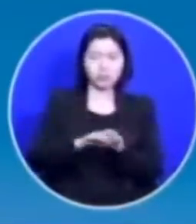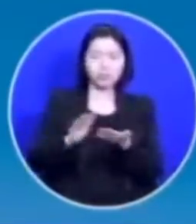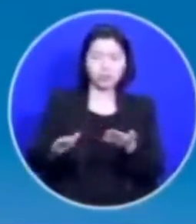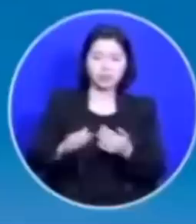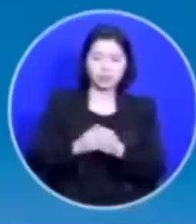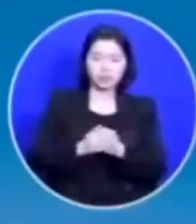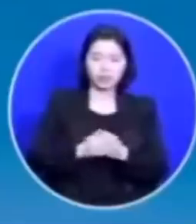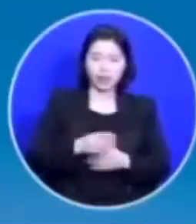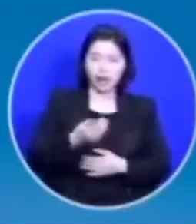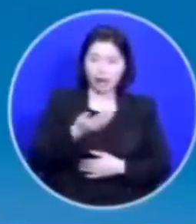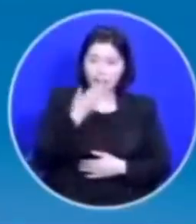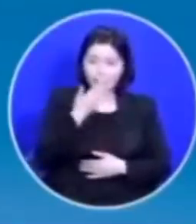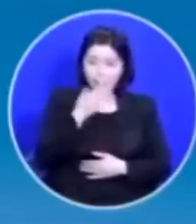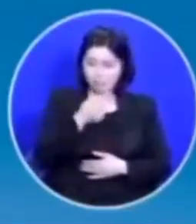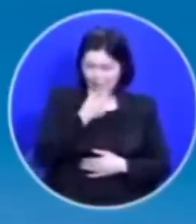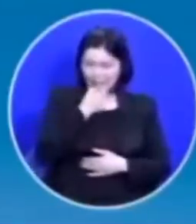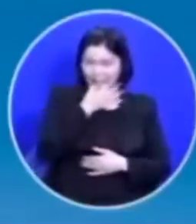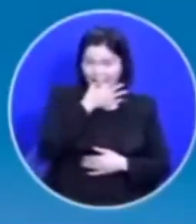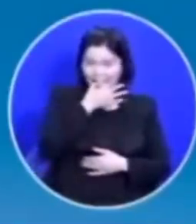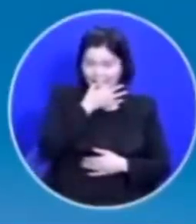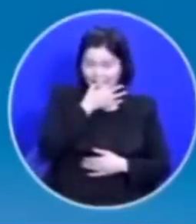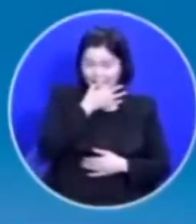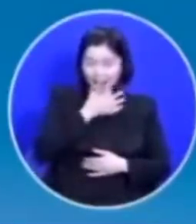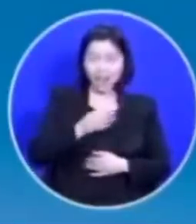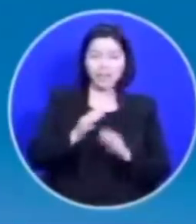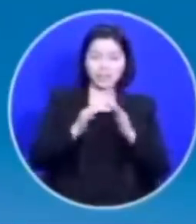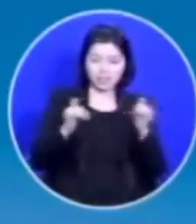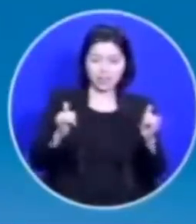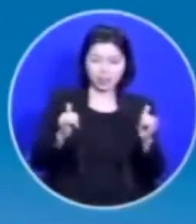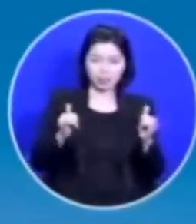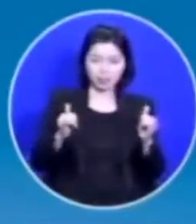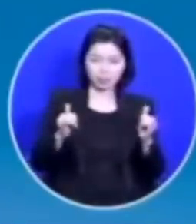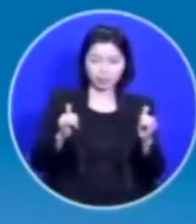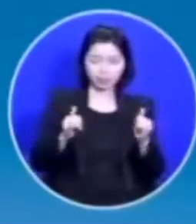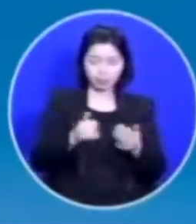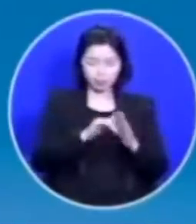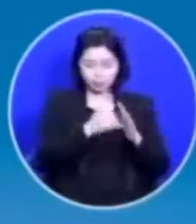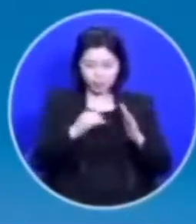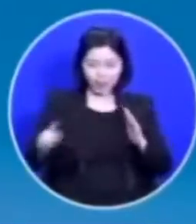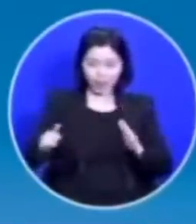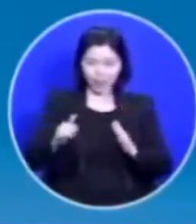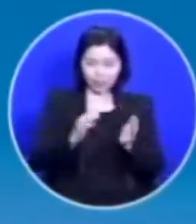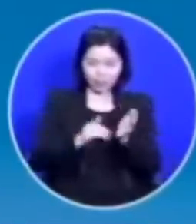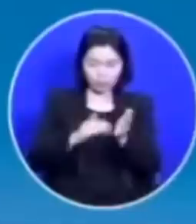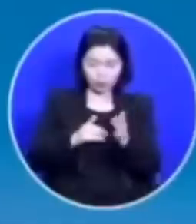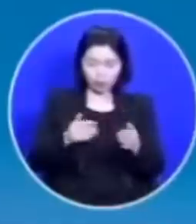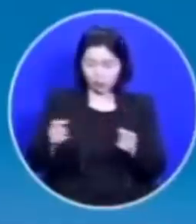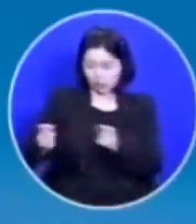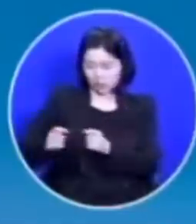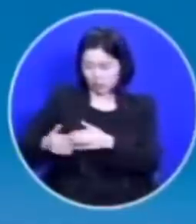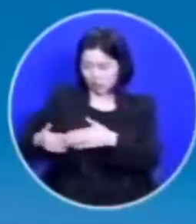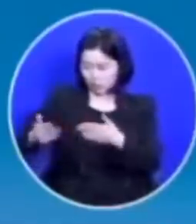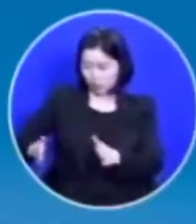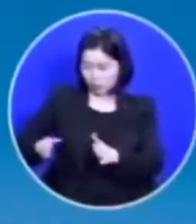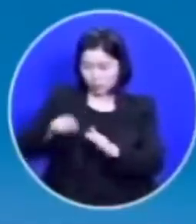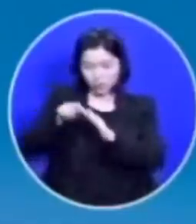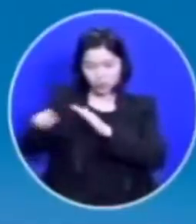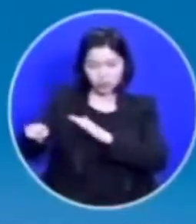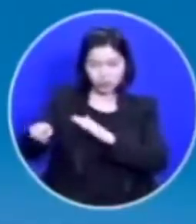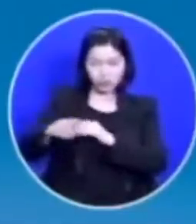음식을 탄 탐식 하는 사람 가족 몰래 옆방에 들어가서